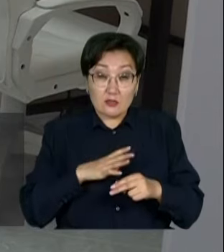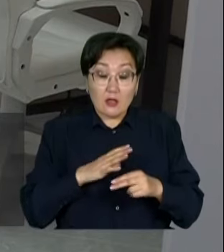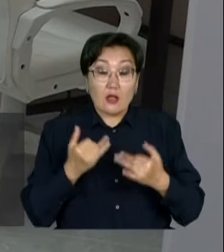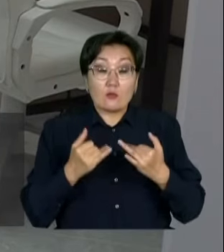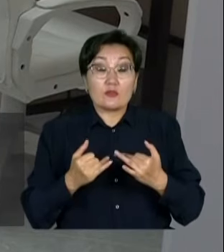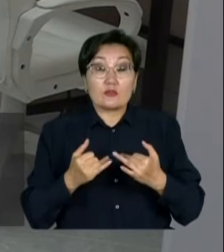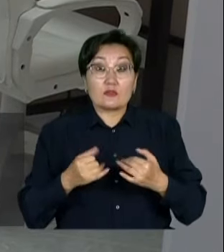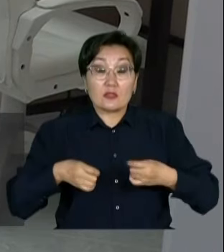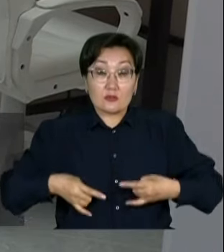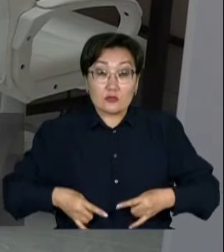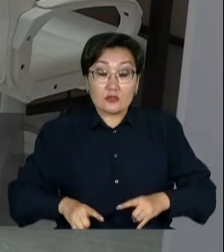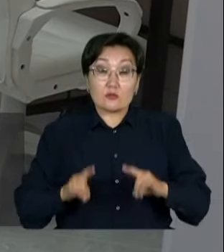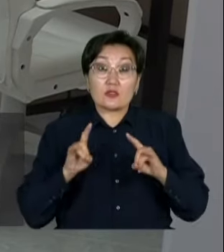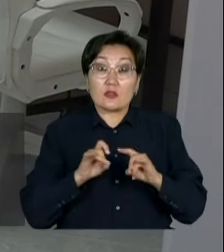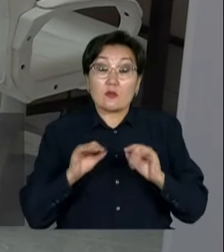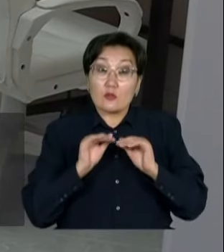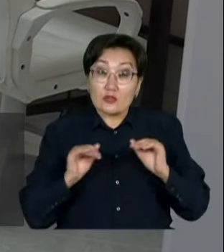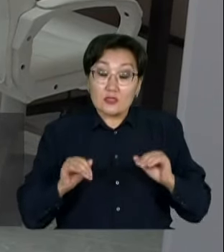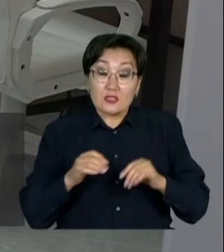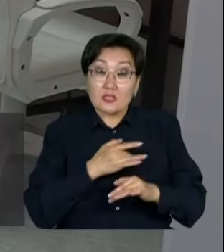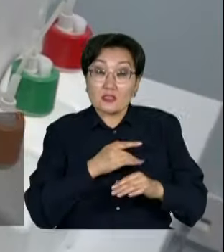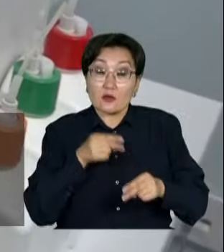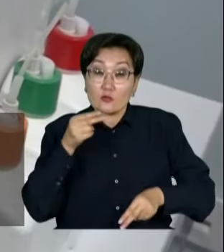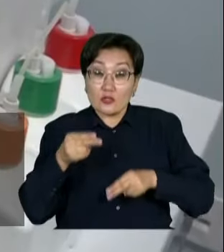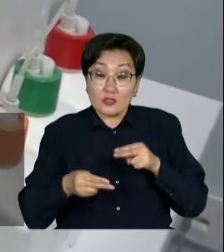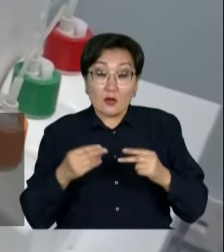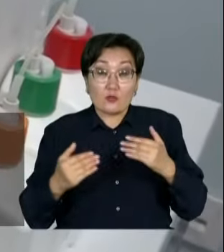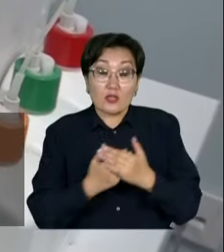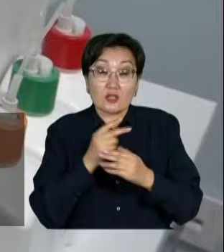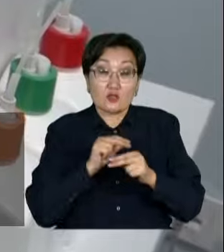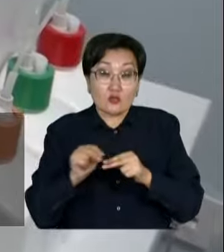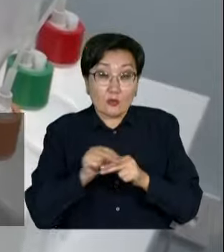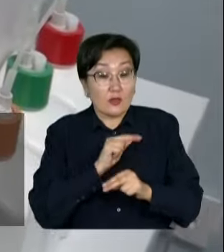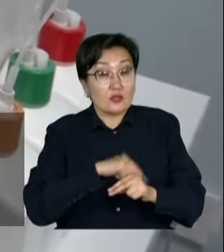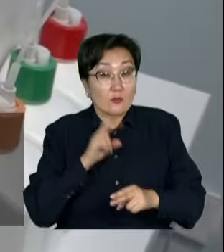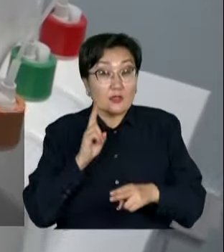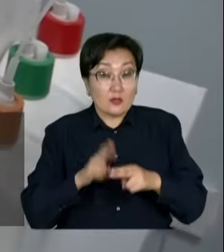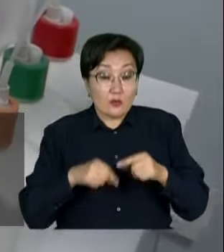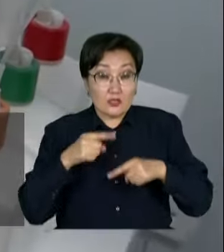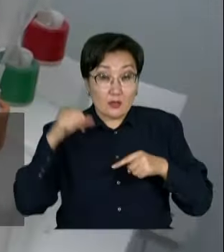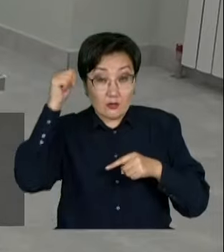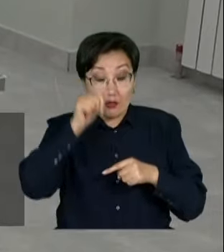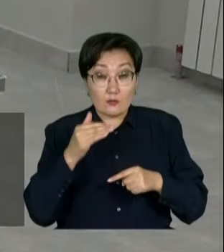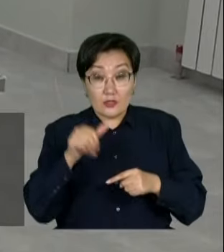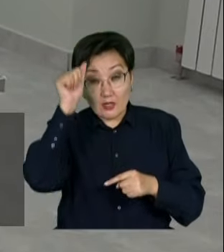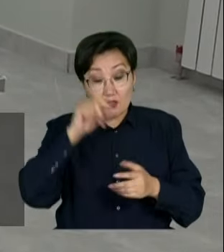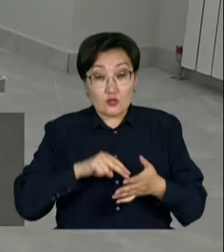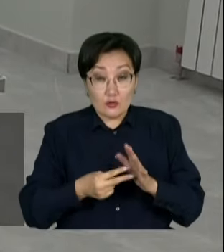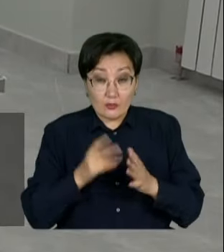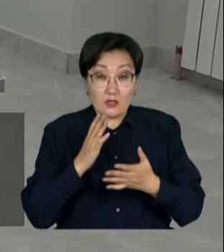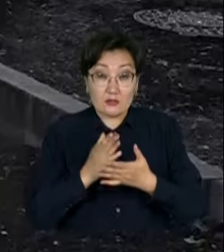Ал перинатология және балалар кардиохирургиясындағы жаңғырту жұмыстарын бітіру келер жылдың ақпан айында